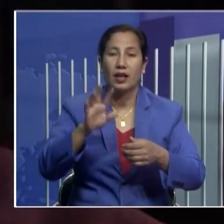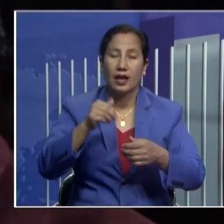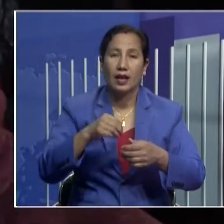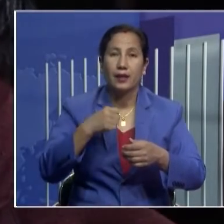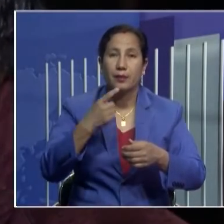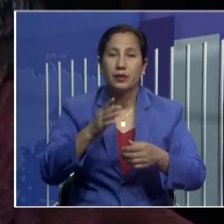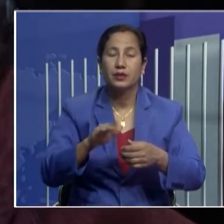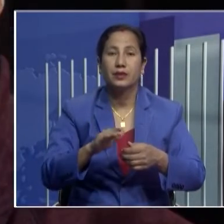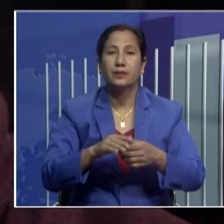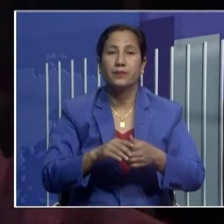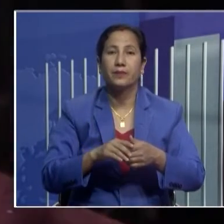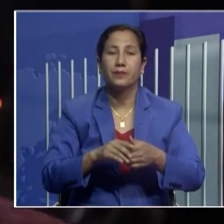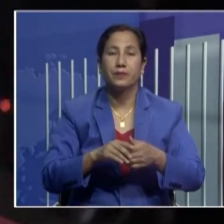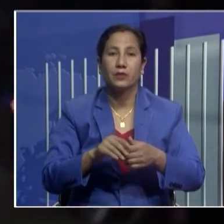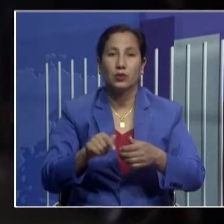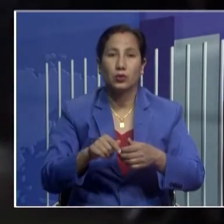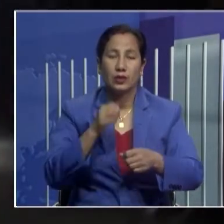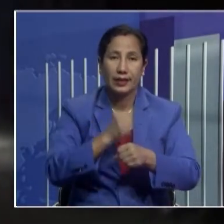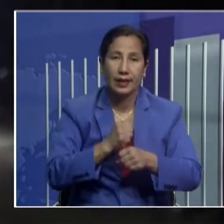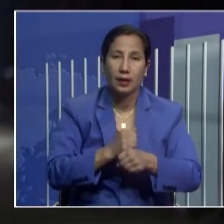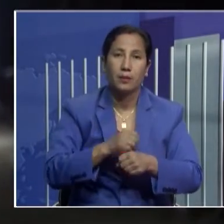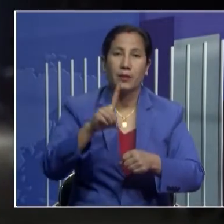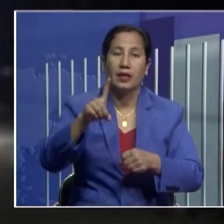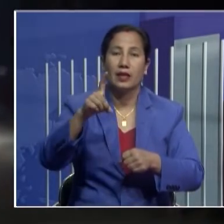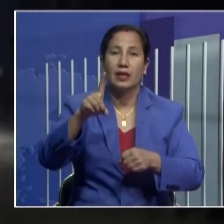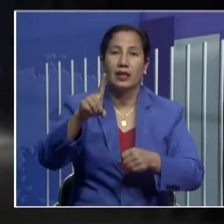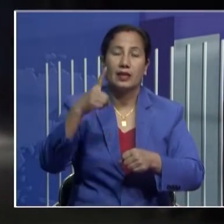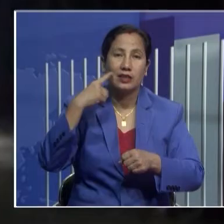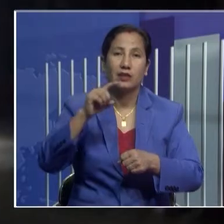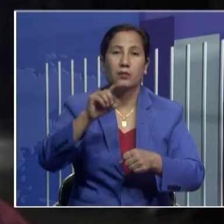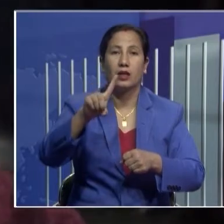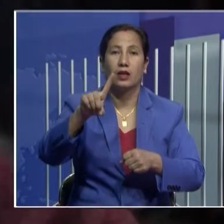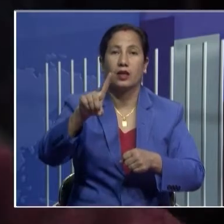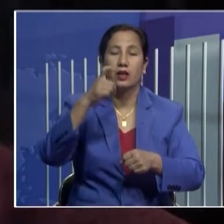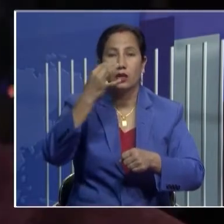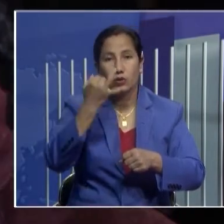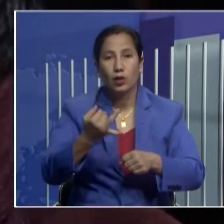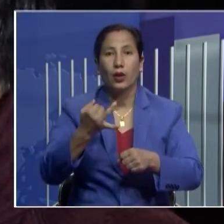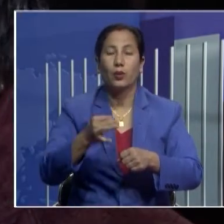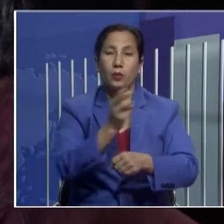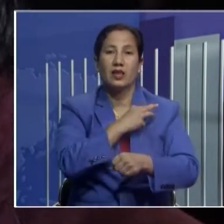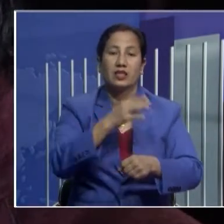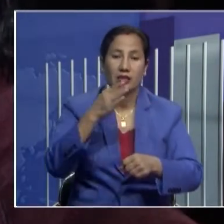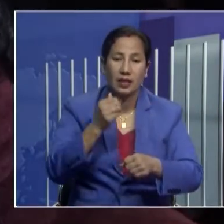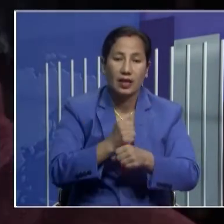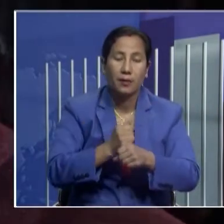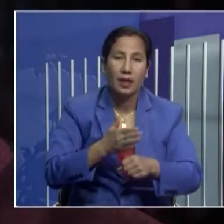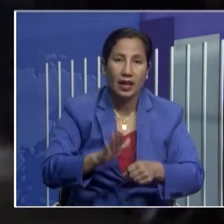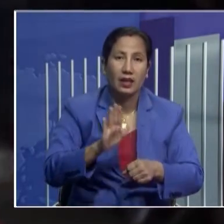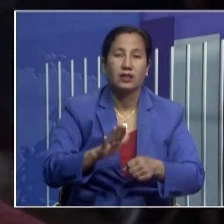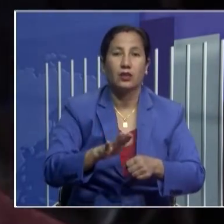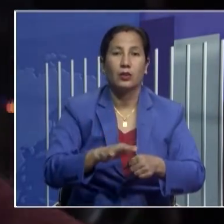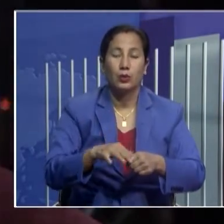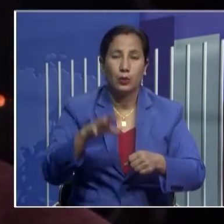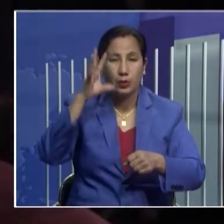पछाडि जुन खालको हामी देखिराखेका छौँ, दिनमा 100 त बजाइ मजदुर लागेका छन्, रातमा पनि त बजाइ अरू त खरिरहेका